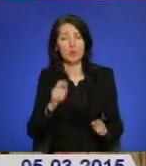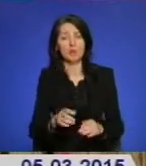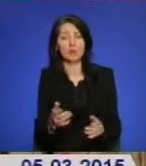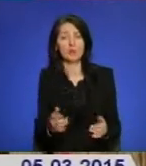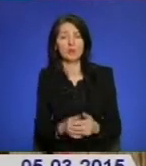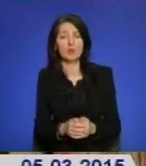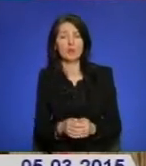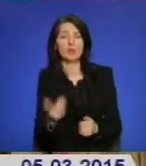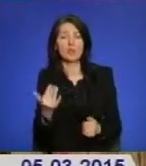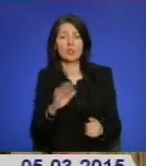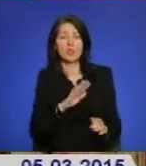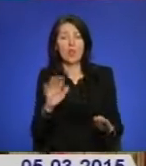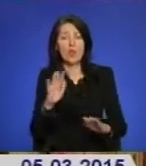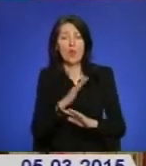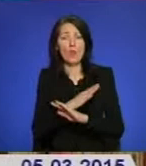вмерла